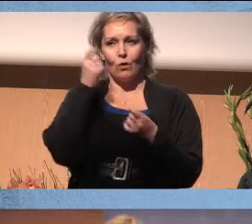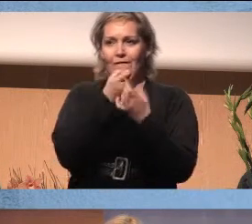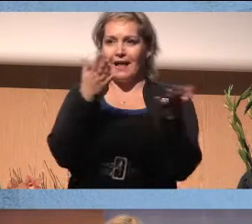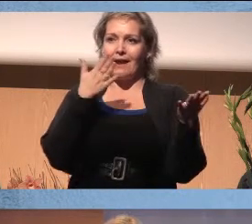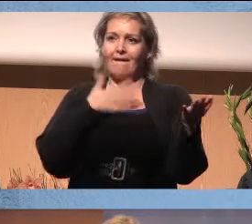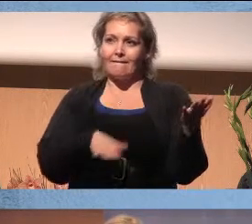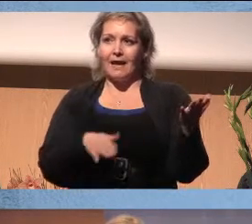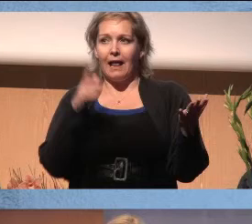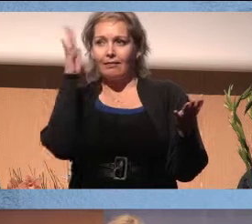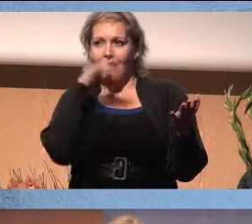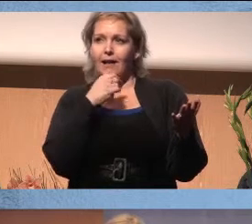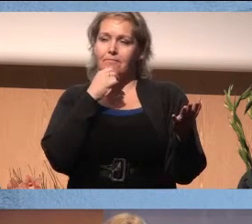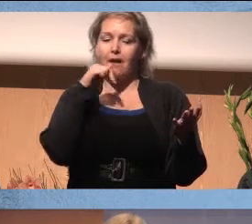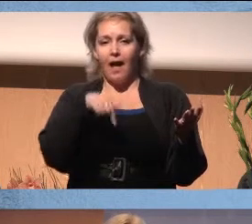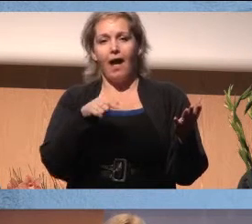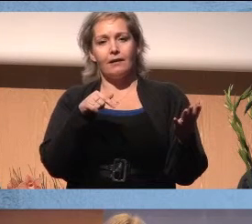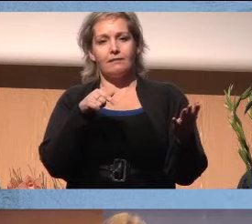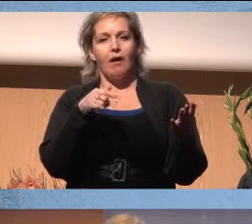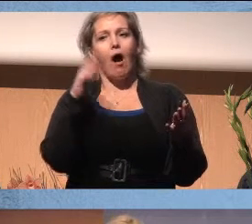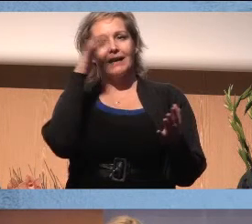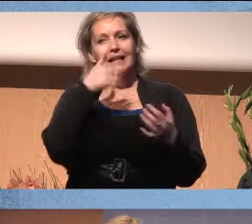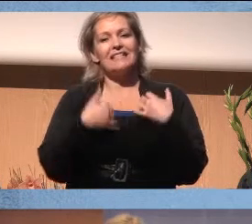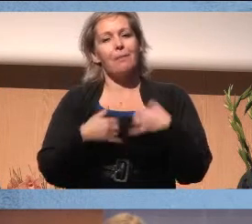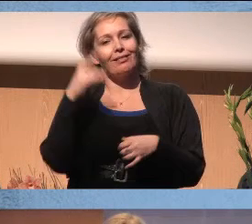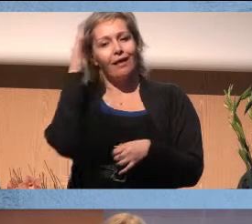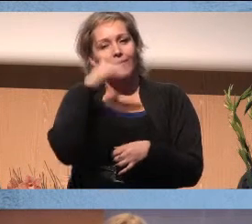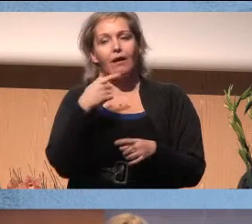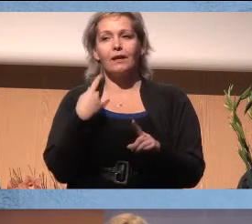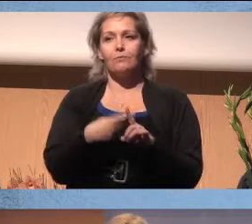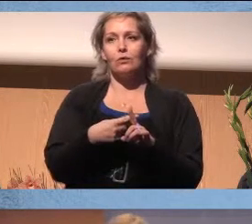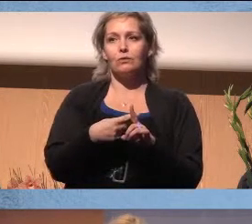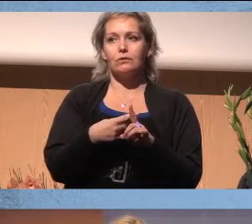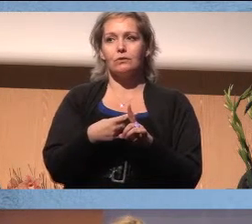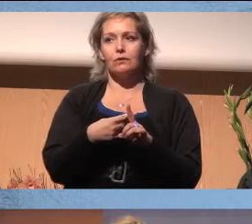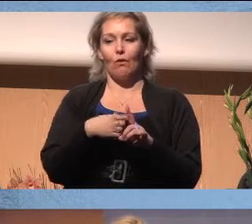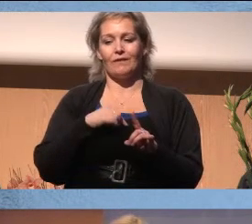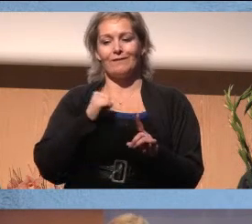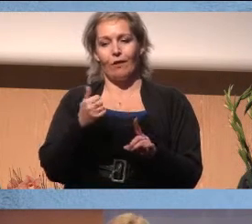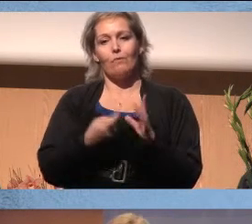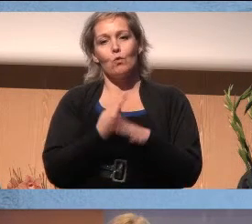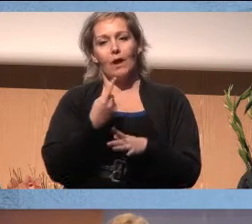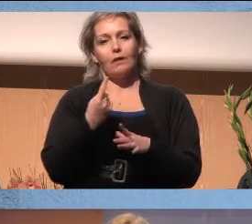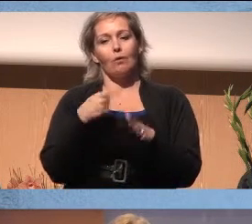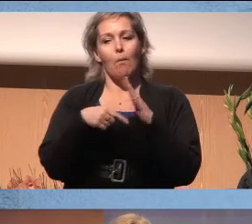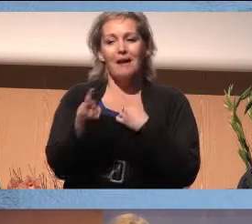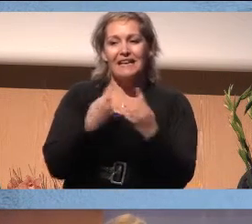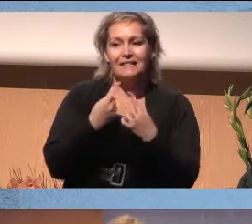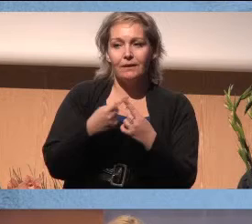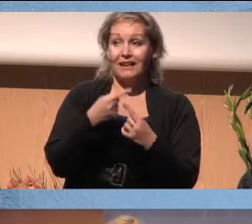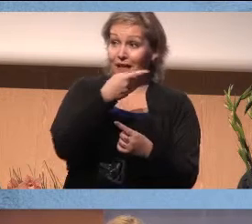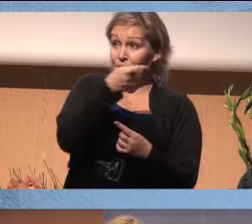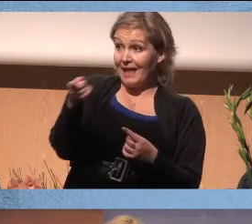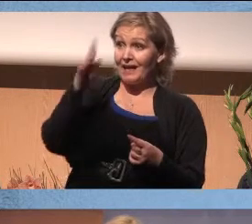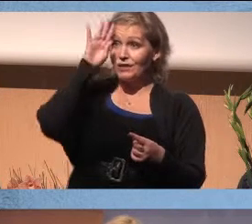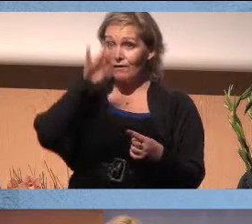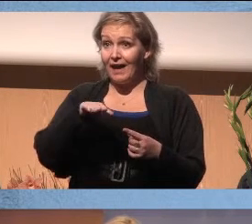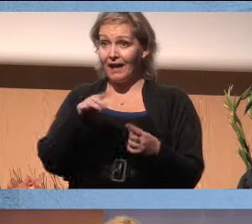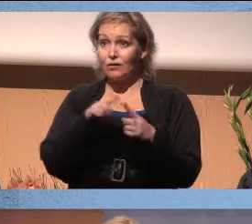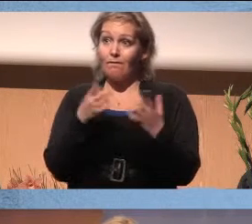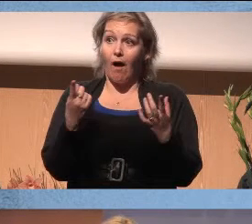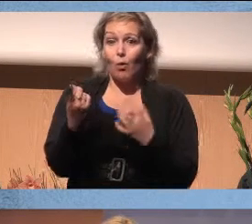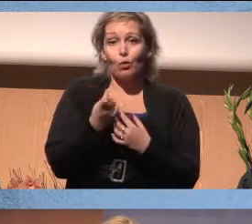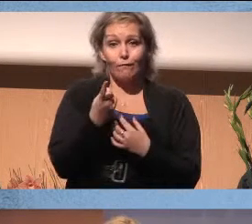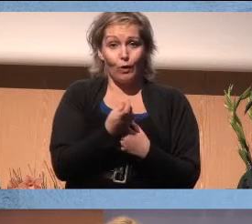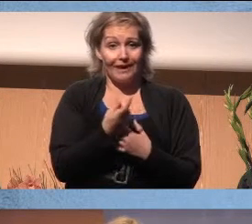vil tenke at her det tenkt spennende tanker, og dere får selvsagt mulighet til å komme med innspill. Det jo dere som vet hva som